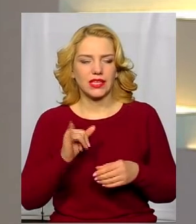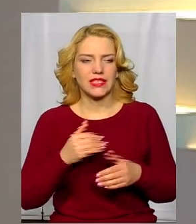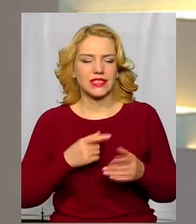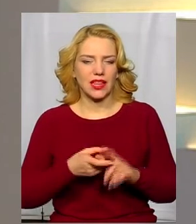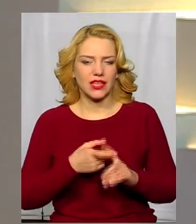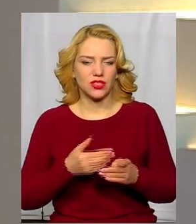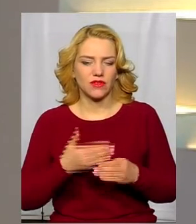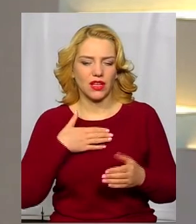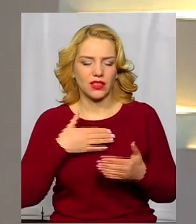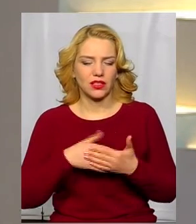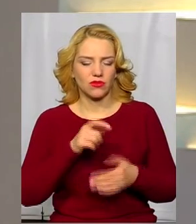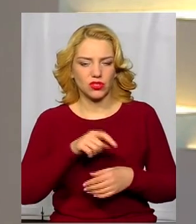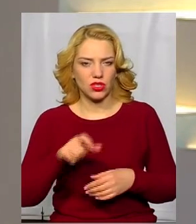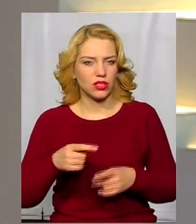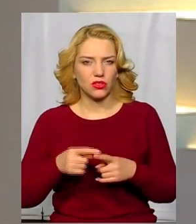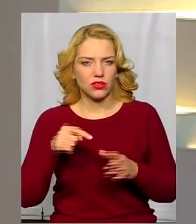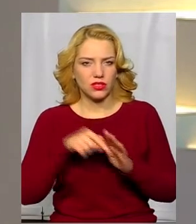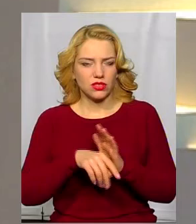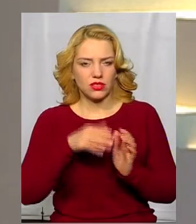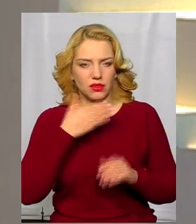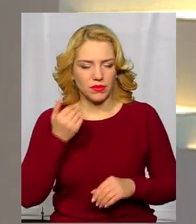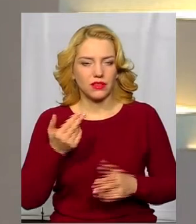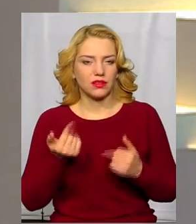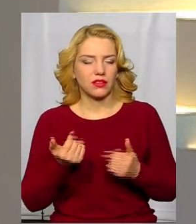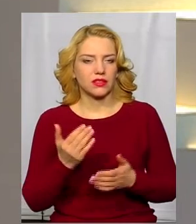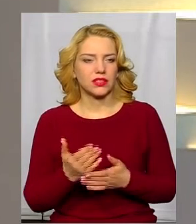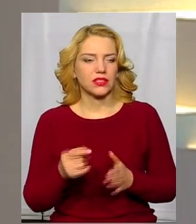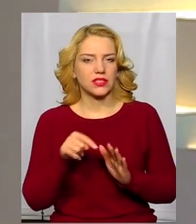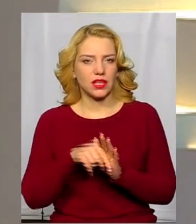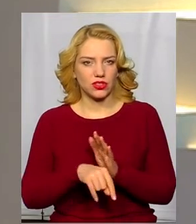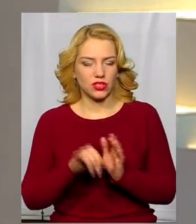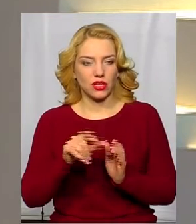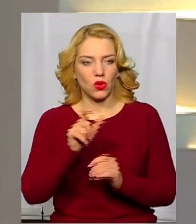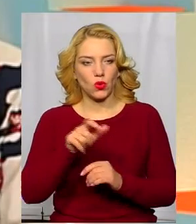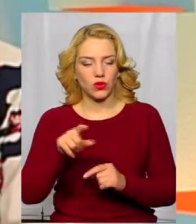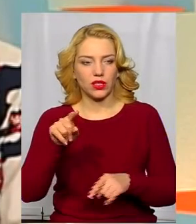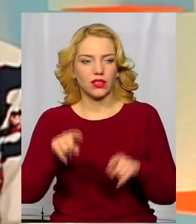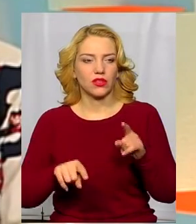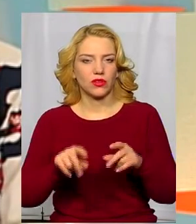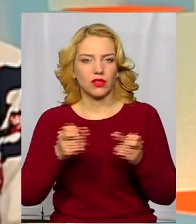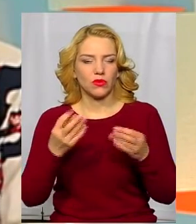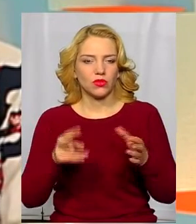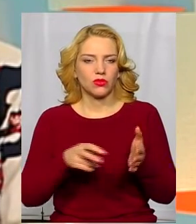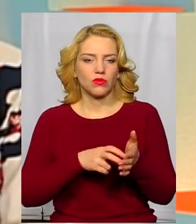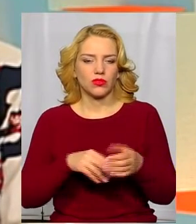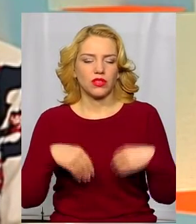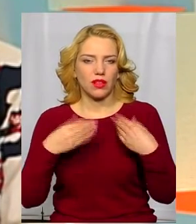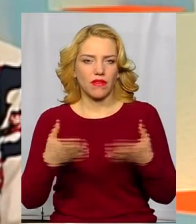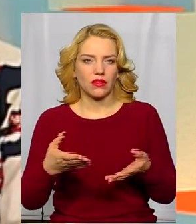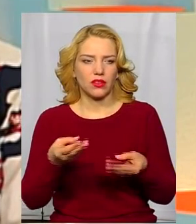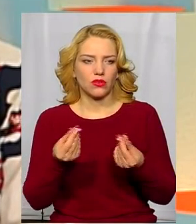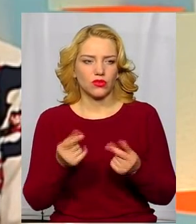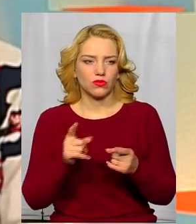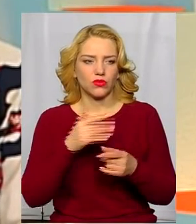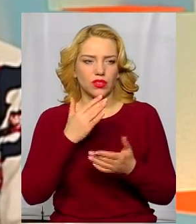ставитеся? Невже тут значення абсолютно немає активності? Ні, також є значення, але просто люди інколи трошки бояться давати гроші, бо є